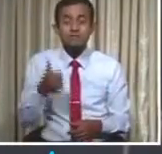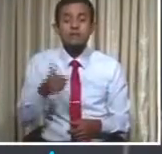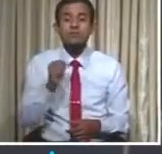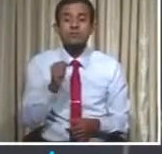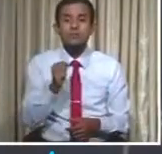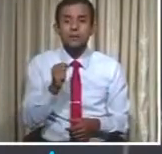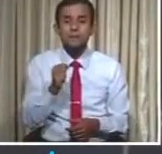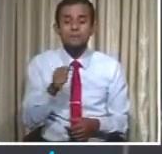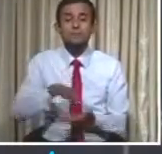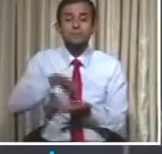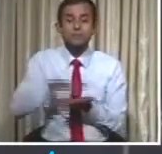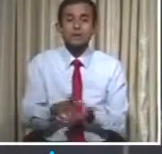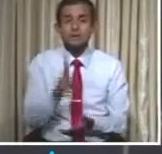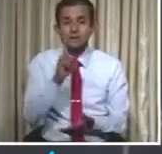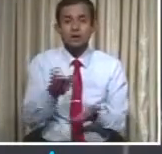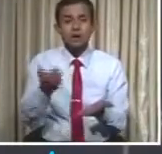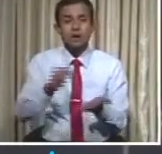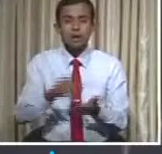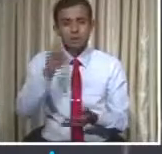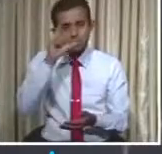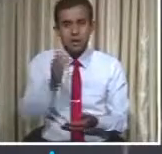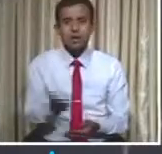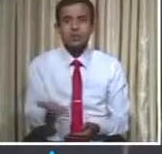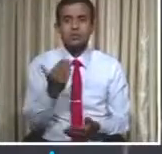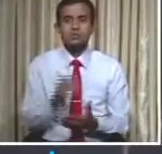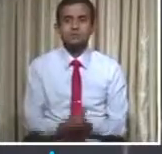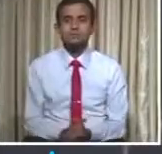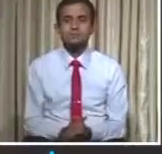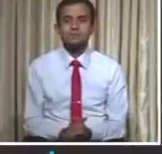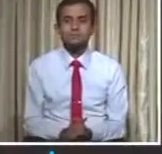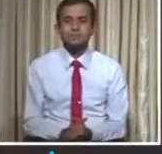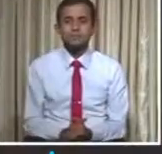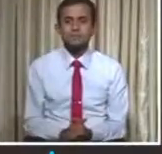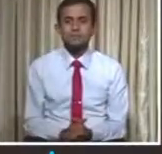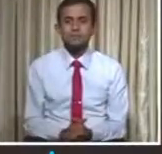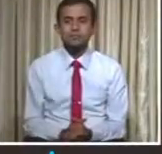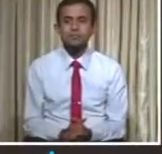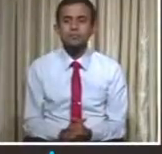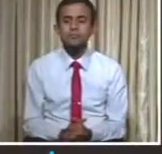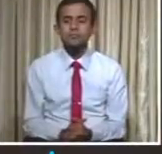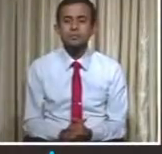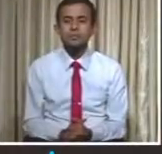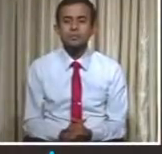වැදගත්කම ස්ථාවර නියෝගයේ යලි සලකා බලන්න ඕනේ.